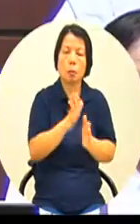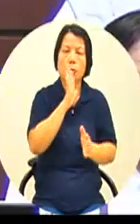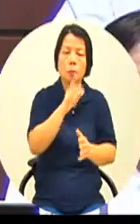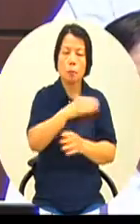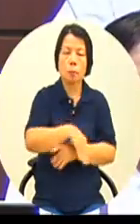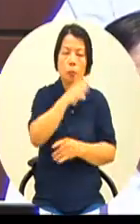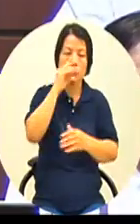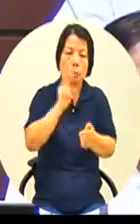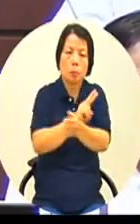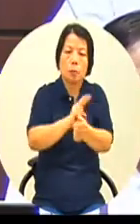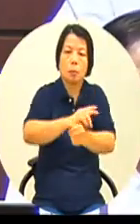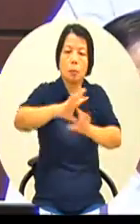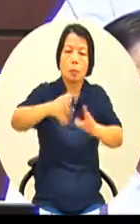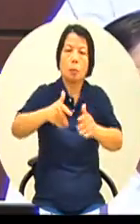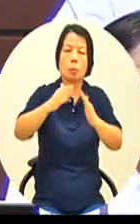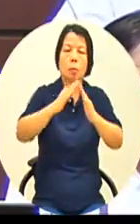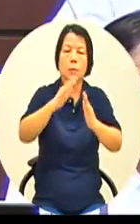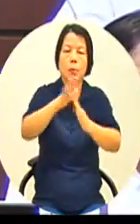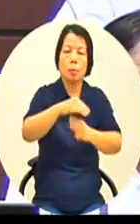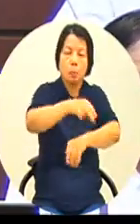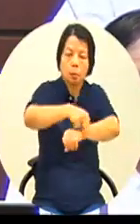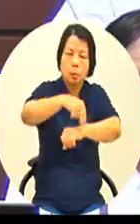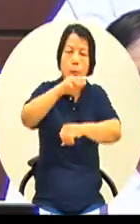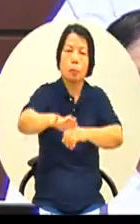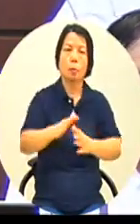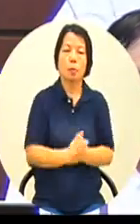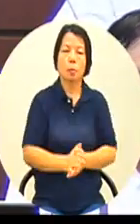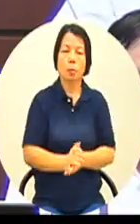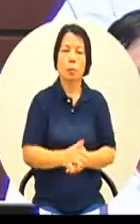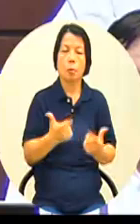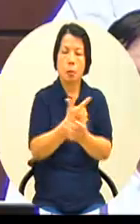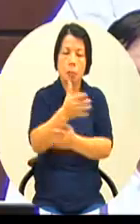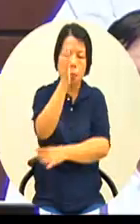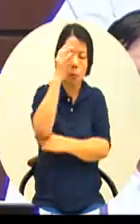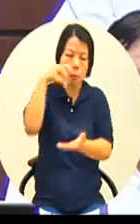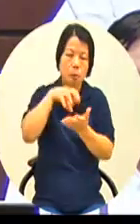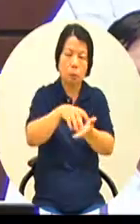划，加一寡设施哈，这个进行这个穆斯林认证